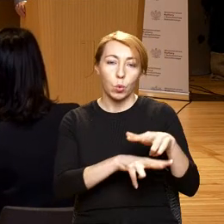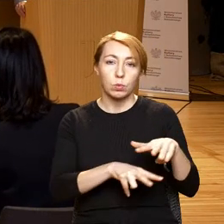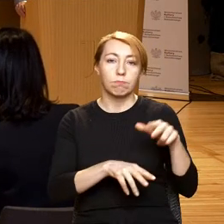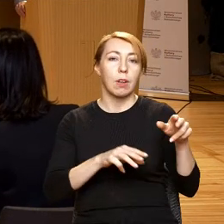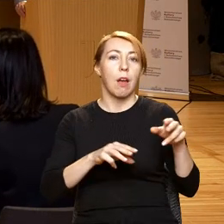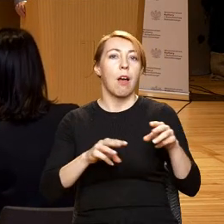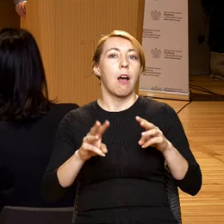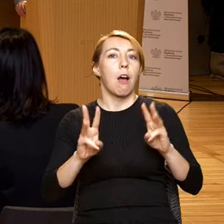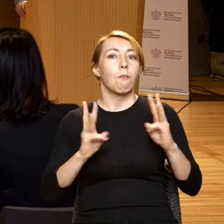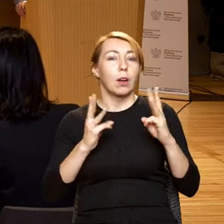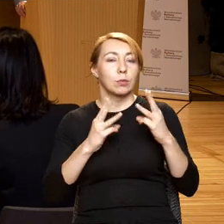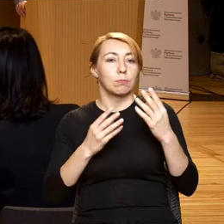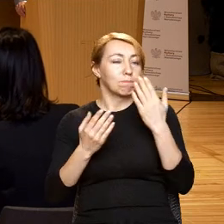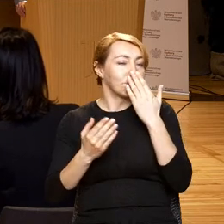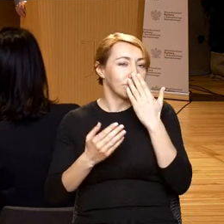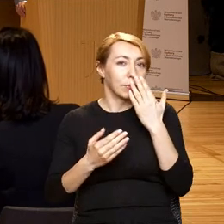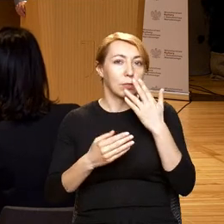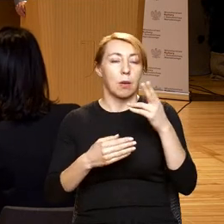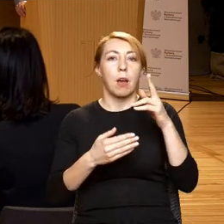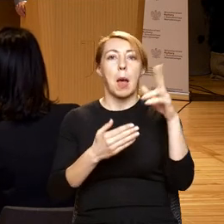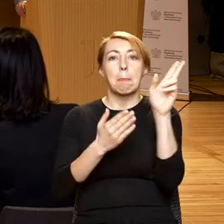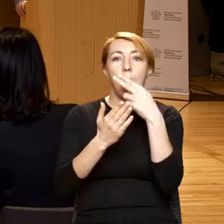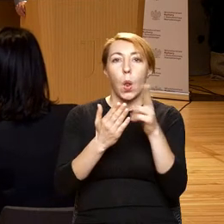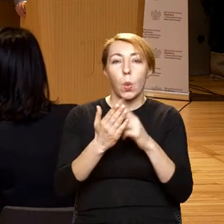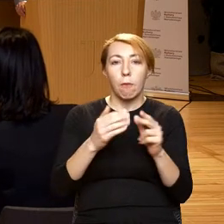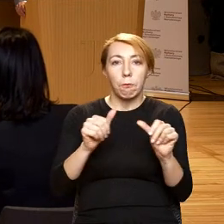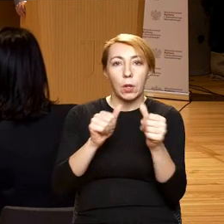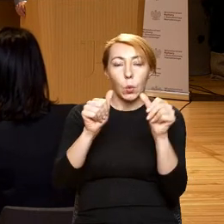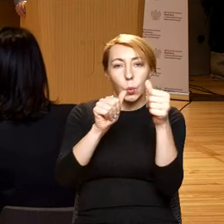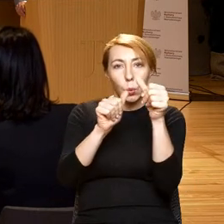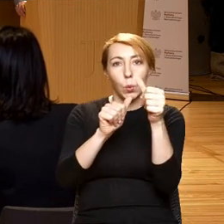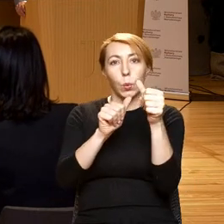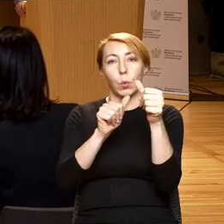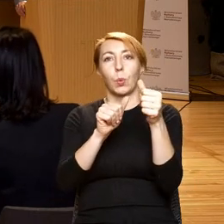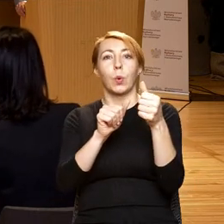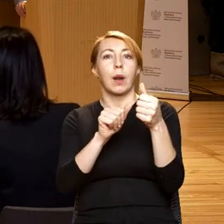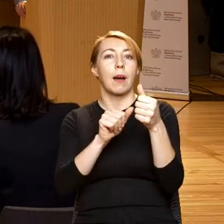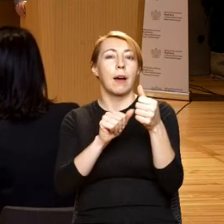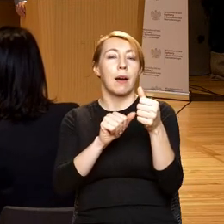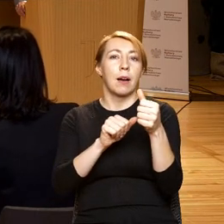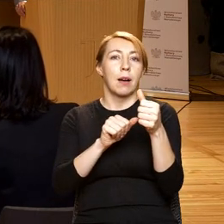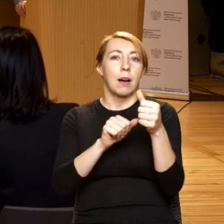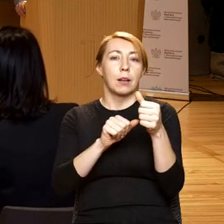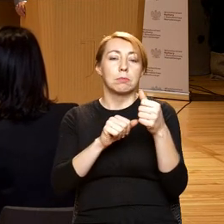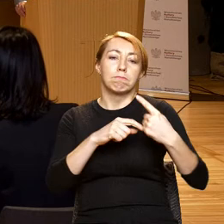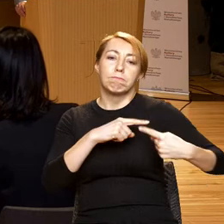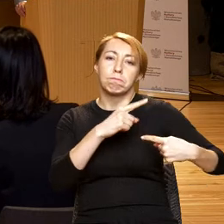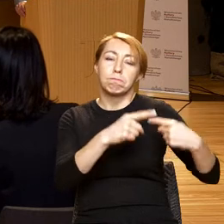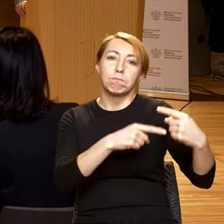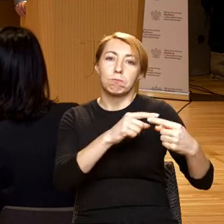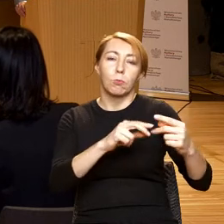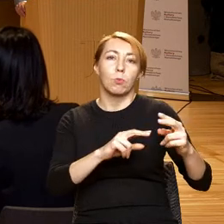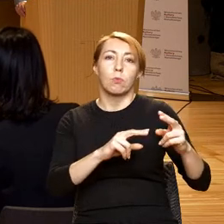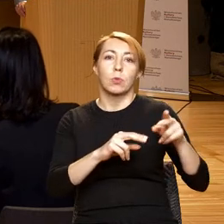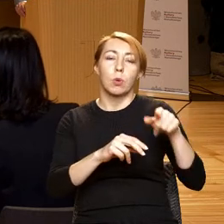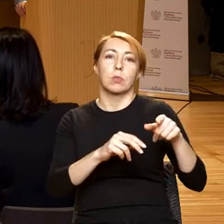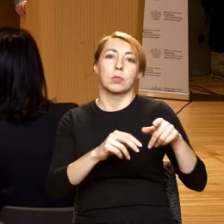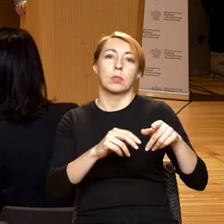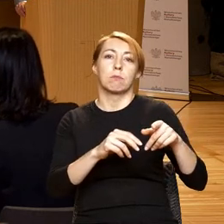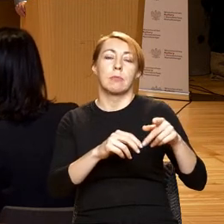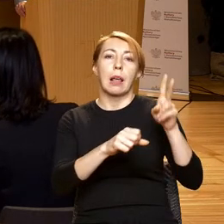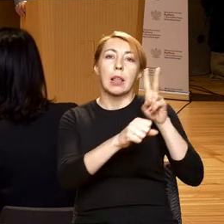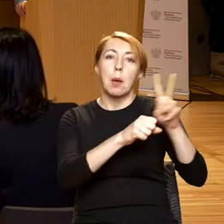warsztaty będą polegały na malowaniu figurek, jakie znamy tradycyjnie z północnych